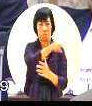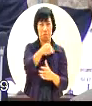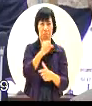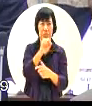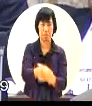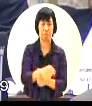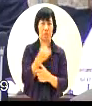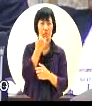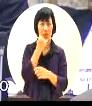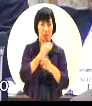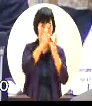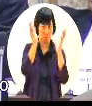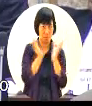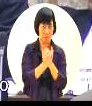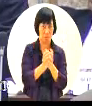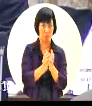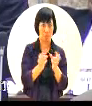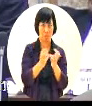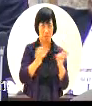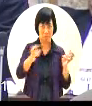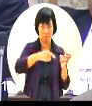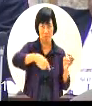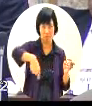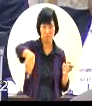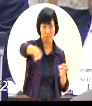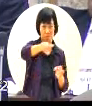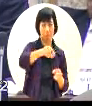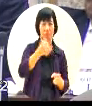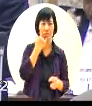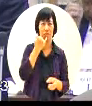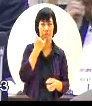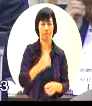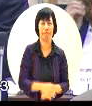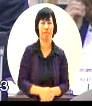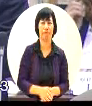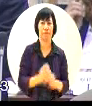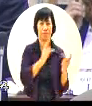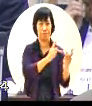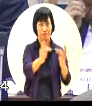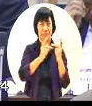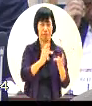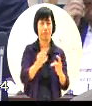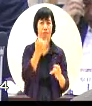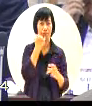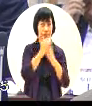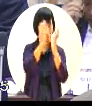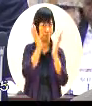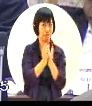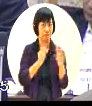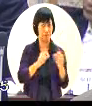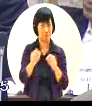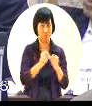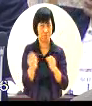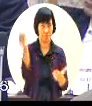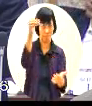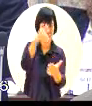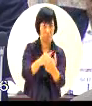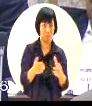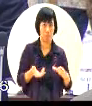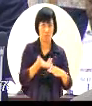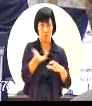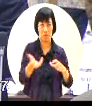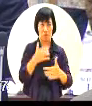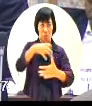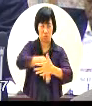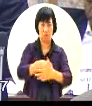讲专线来推动啊。专线吼，就是这间隔计划，到我来一次来报核